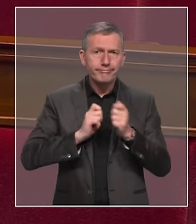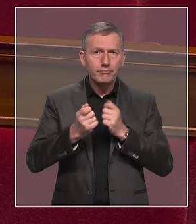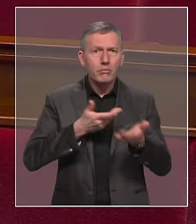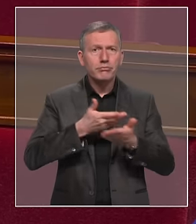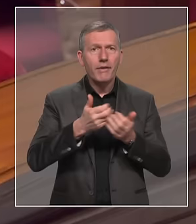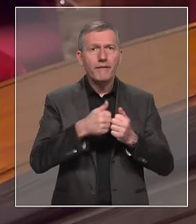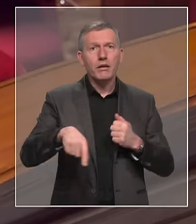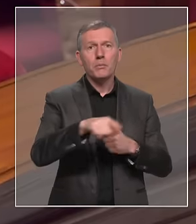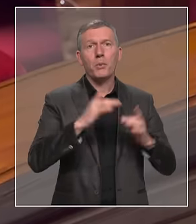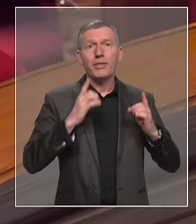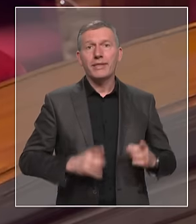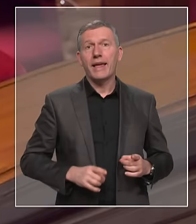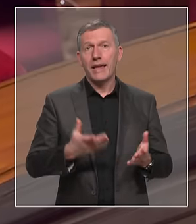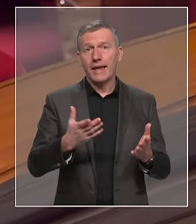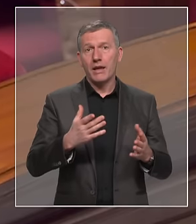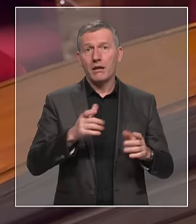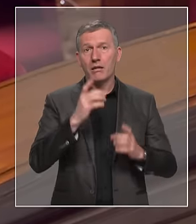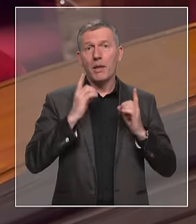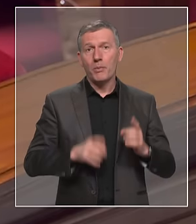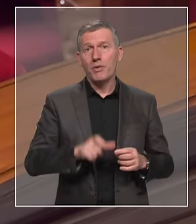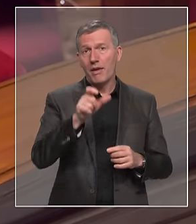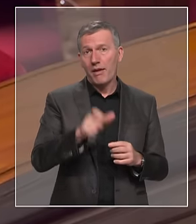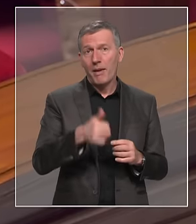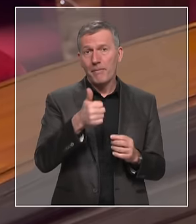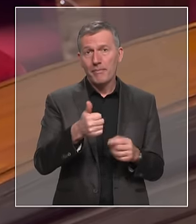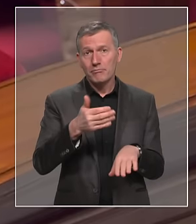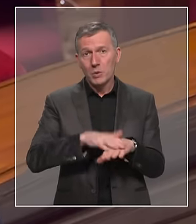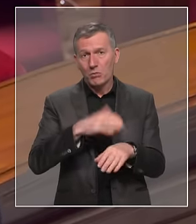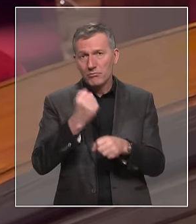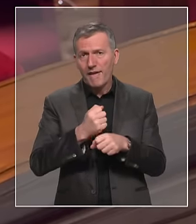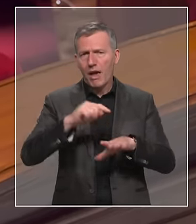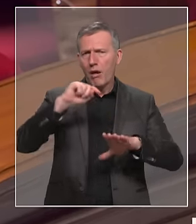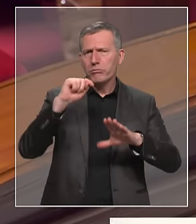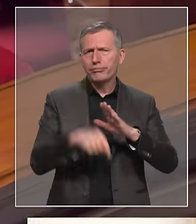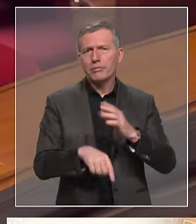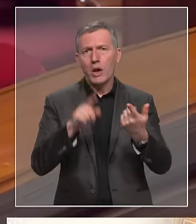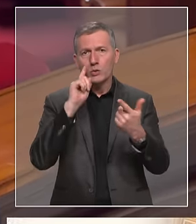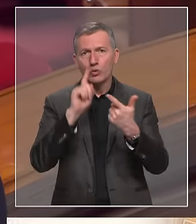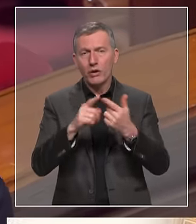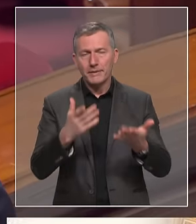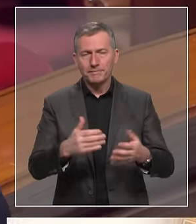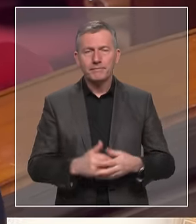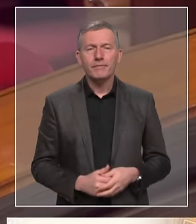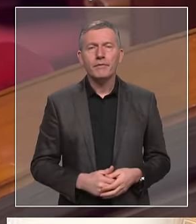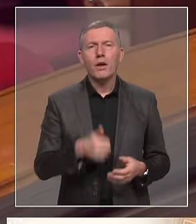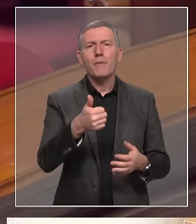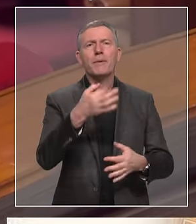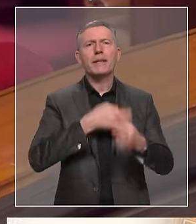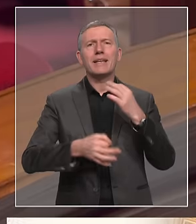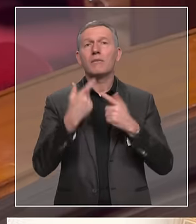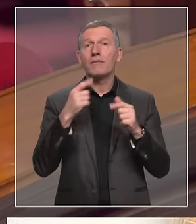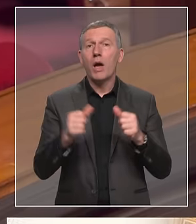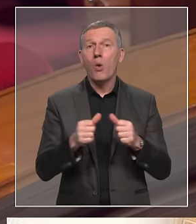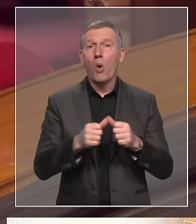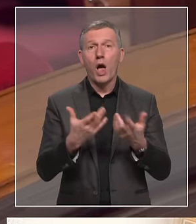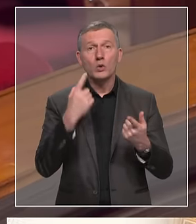avec des parlementaires, notamment le député Cyril Isaac-Sibyl qui a beaucoup travaillé sur ce sujet-là. Vous dites, qu'est-ce qu'on fait